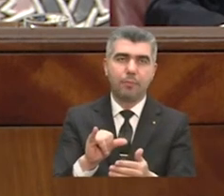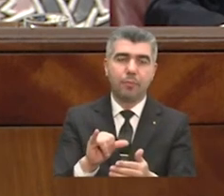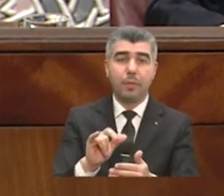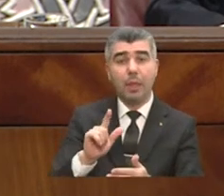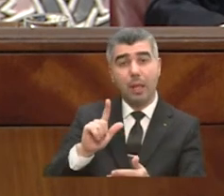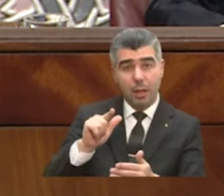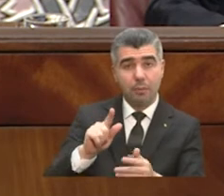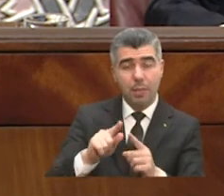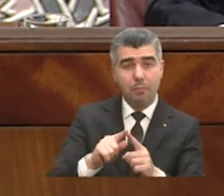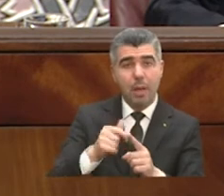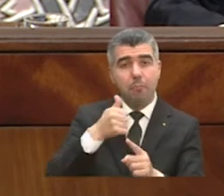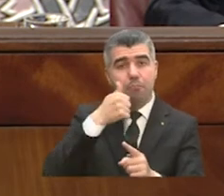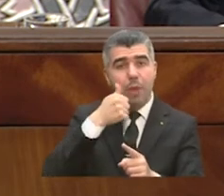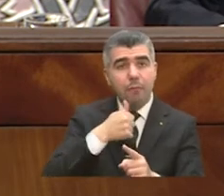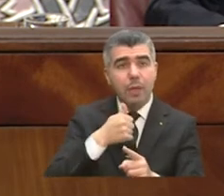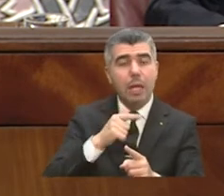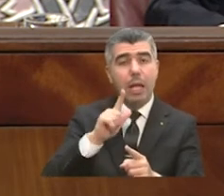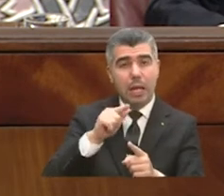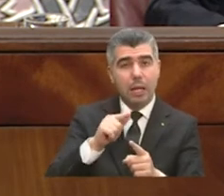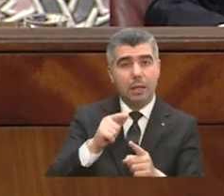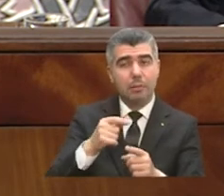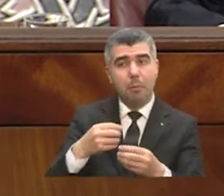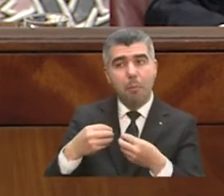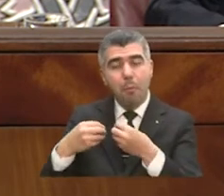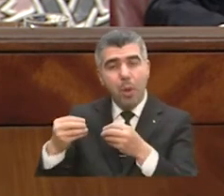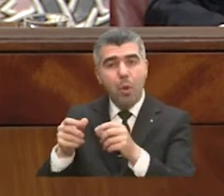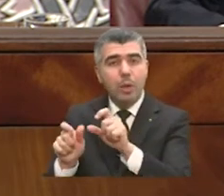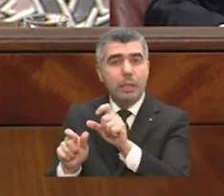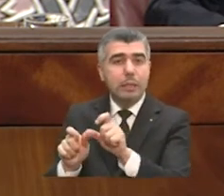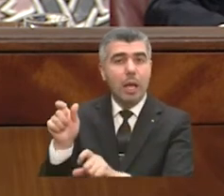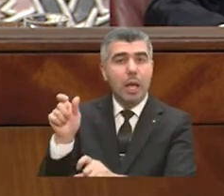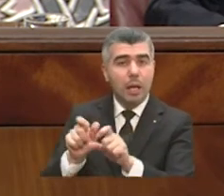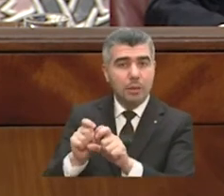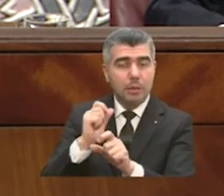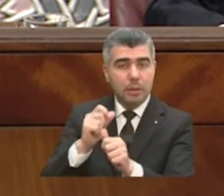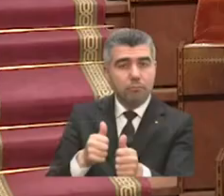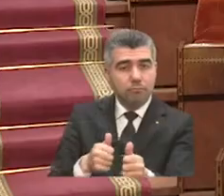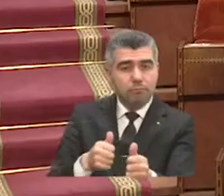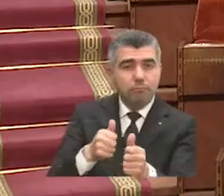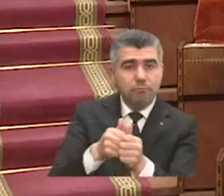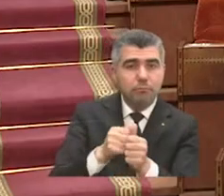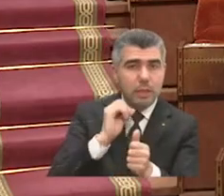journalistique ou de liberté d'expression, mais des crimes concernant